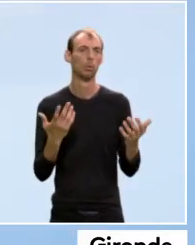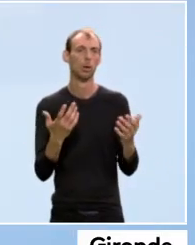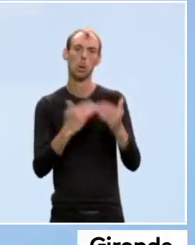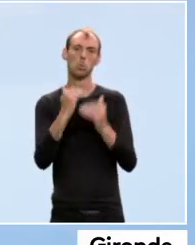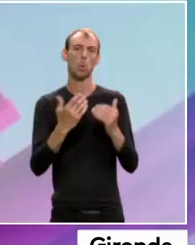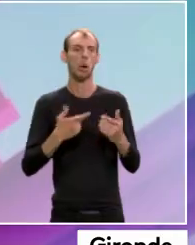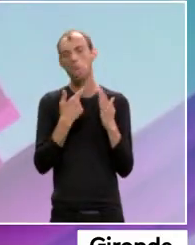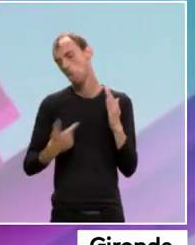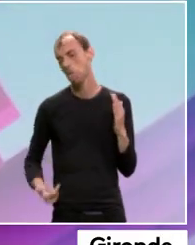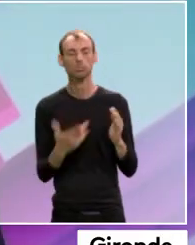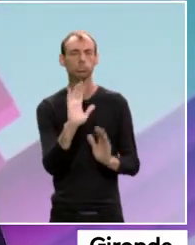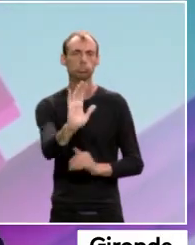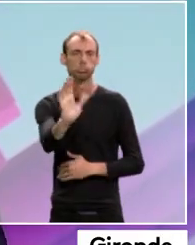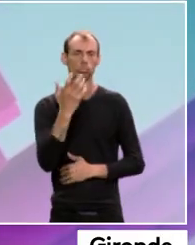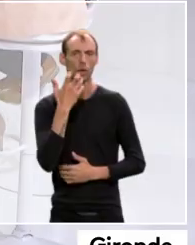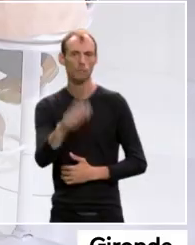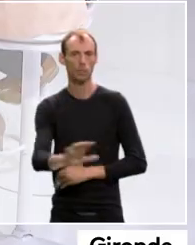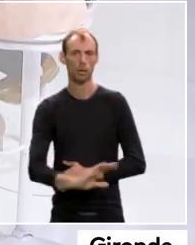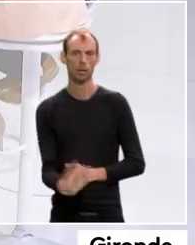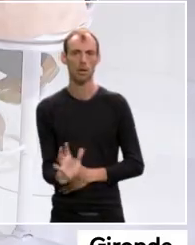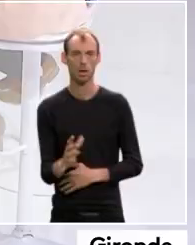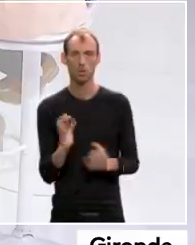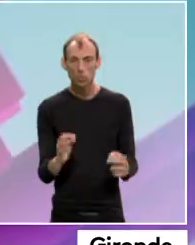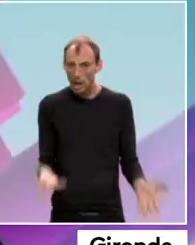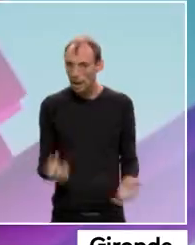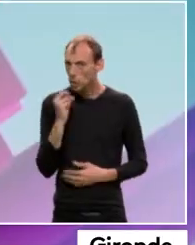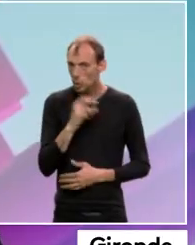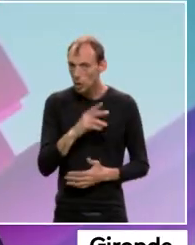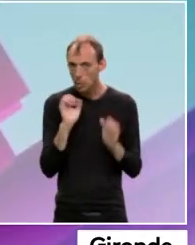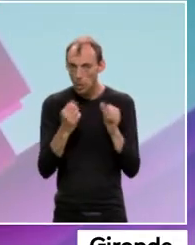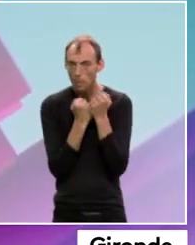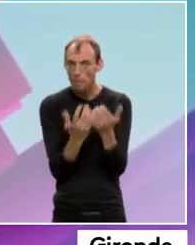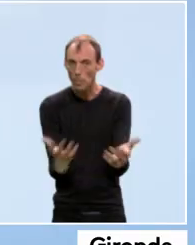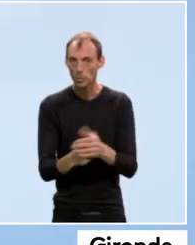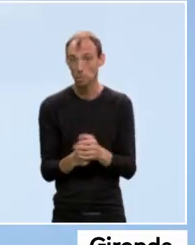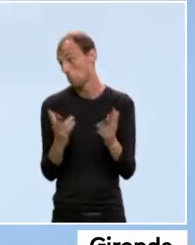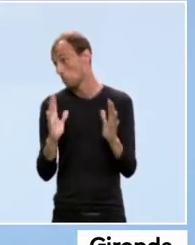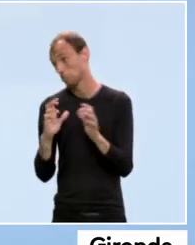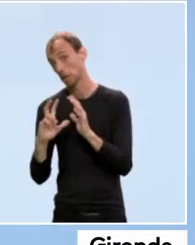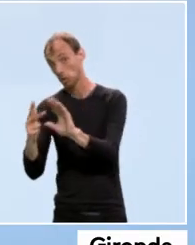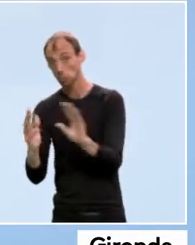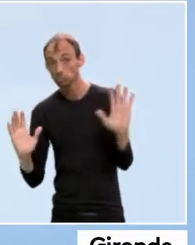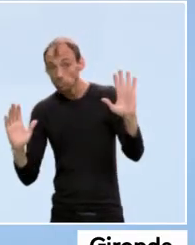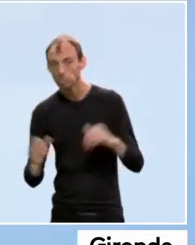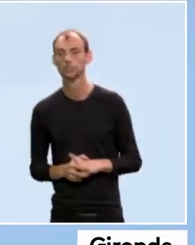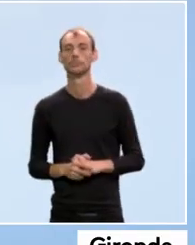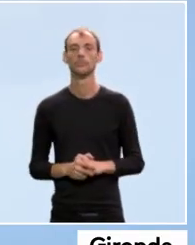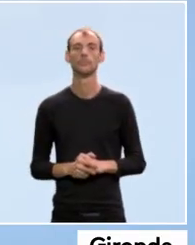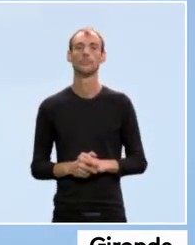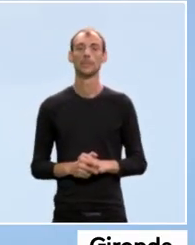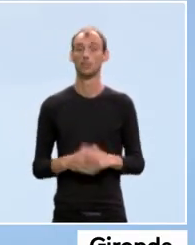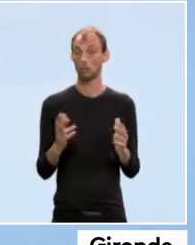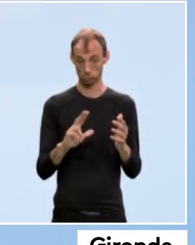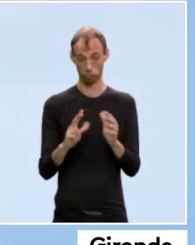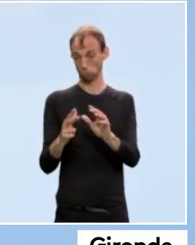ne rappelle pas mais concrètement en quelques mots qu'est-ce que vous proposez d'urgence en fait peut-être la transition écologique la transition écologique elle